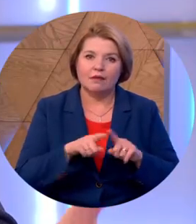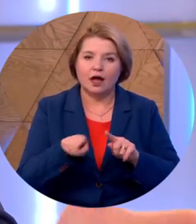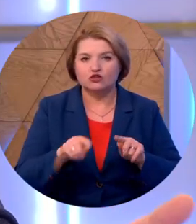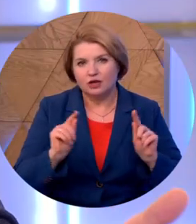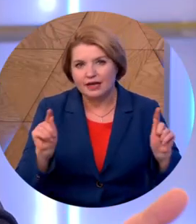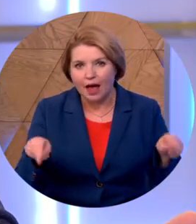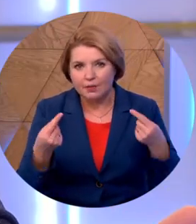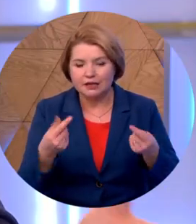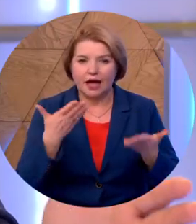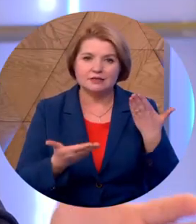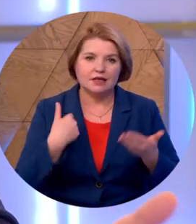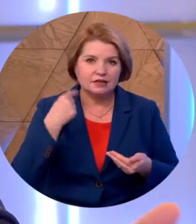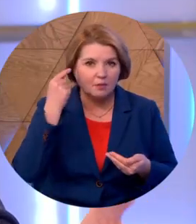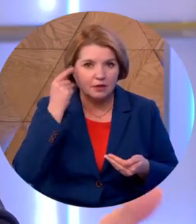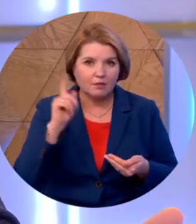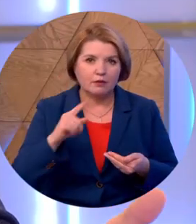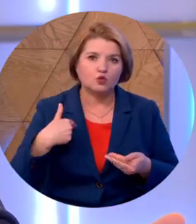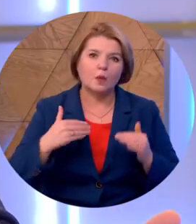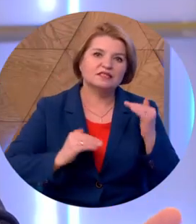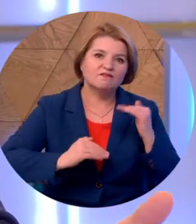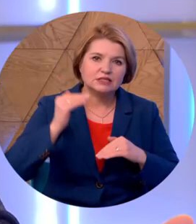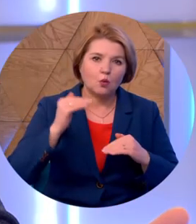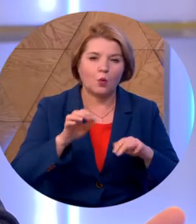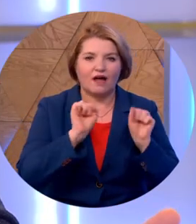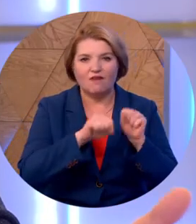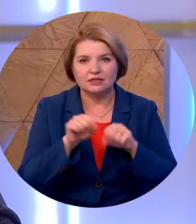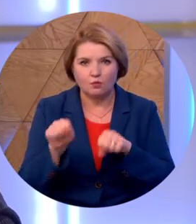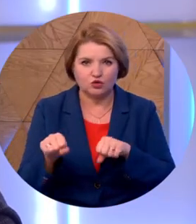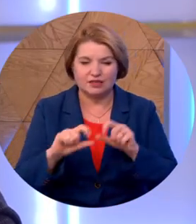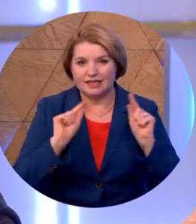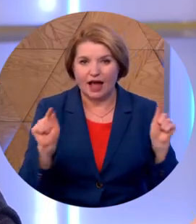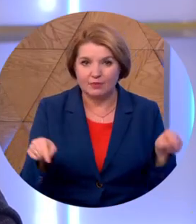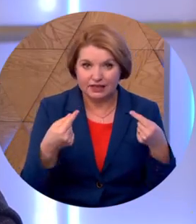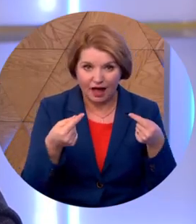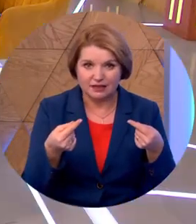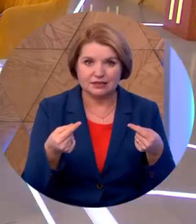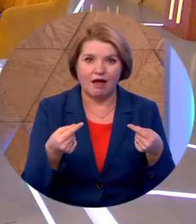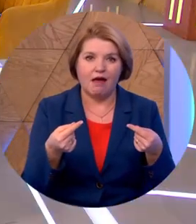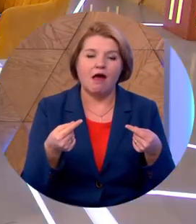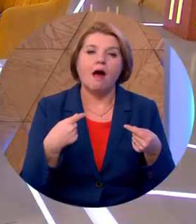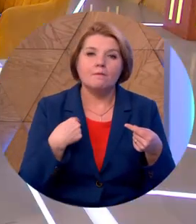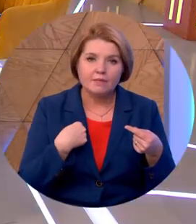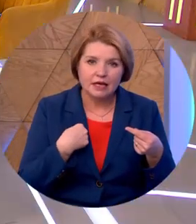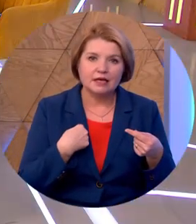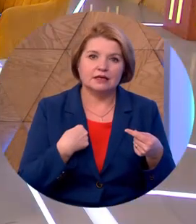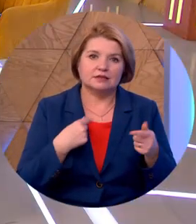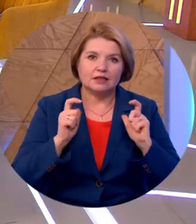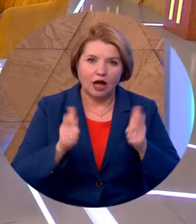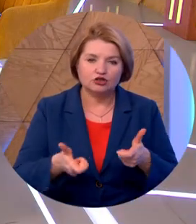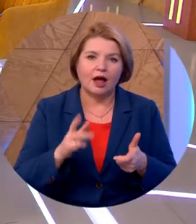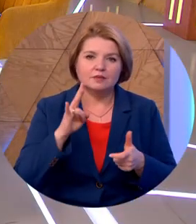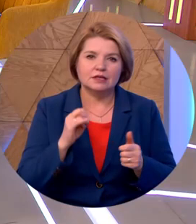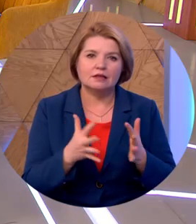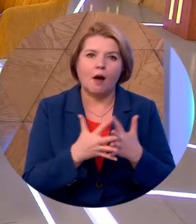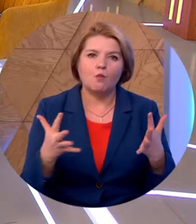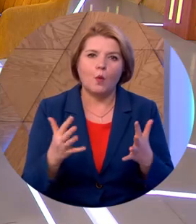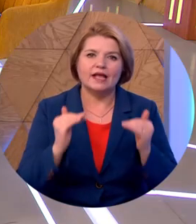понимаем что у нас риски высокие у нас высокая возможность реабилитации длительной Конечно мы идём на более низкий эффект нежели при